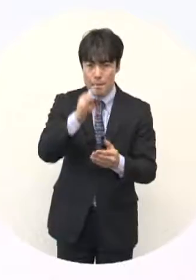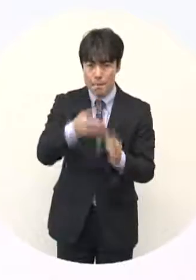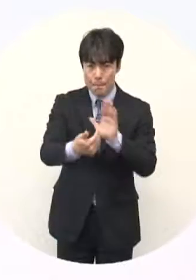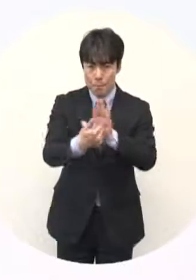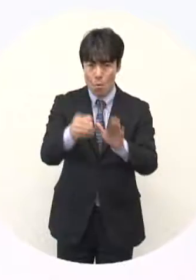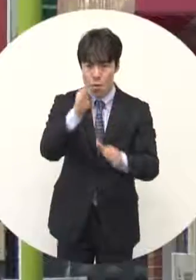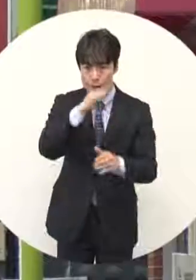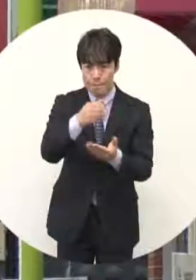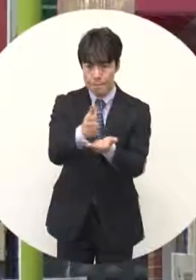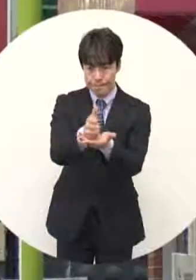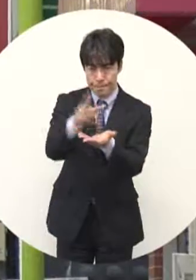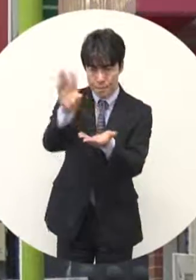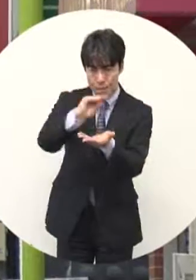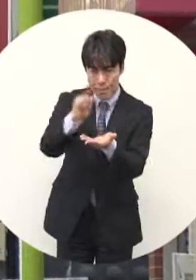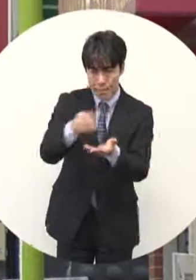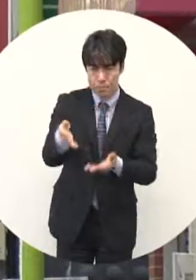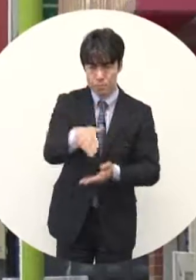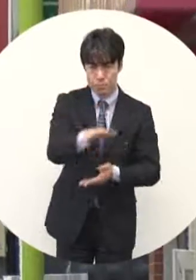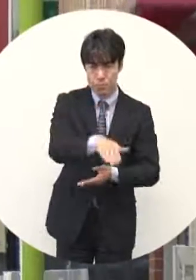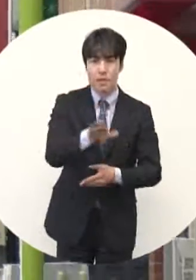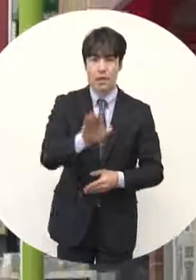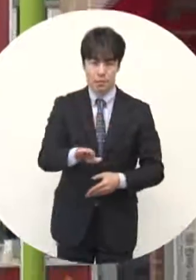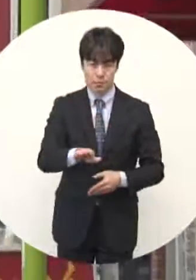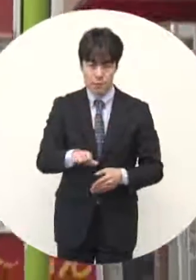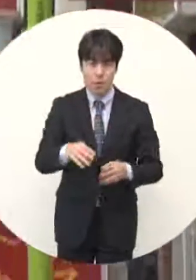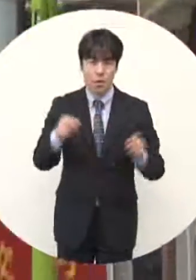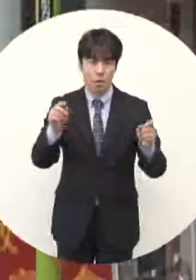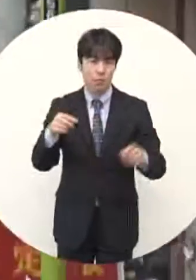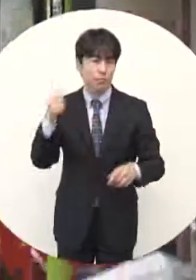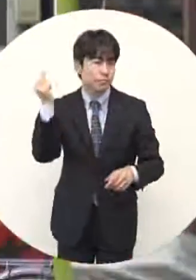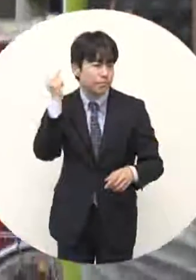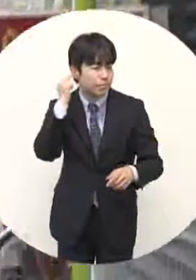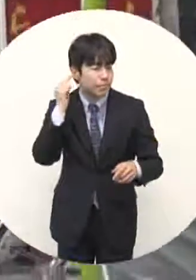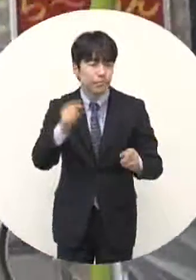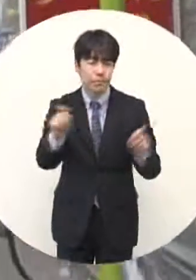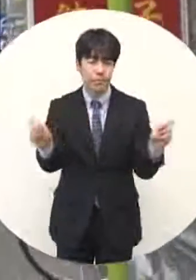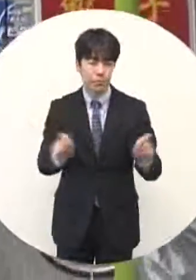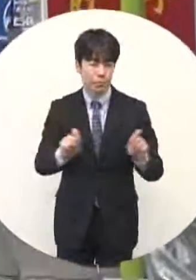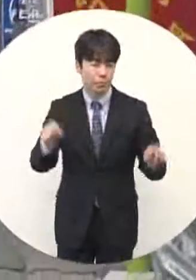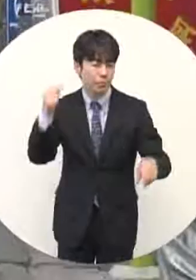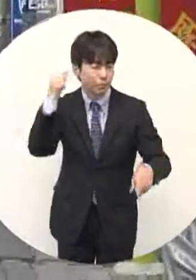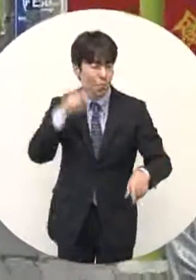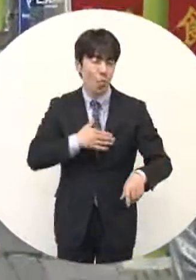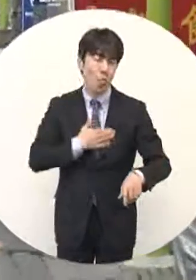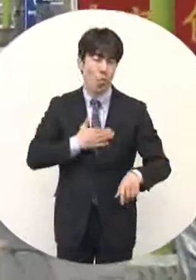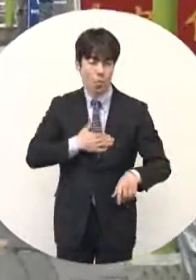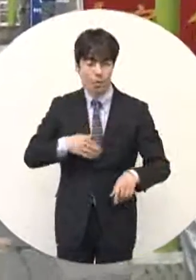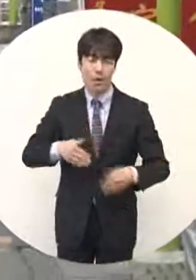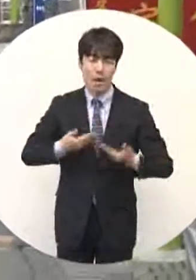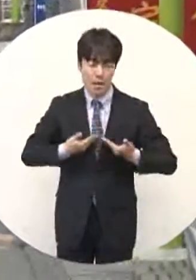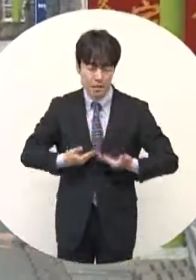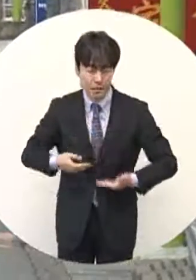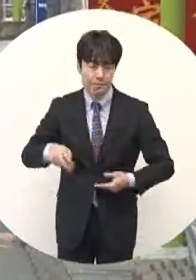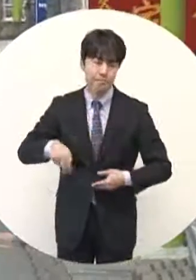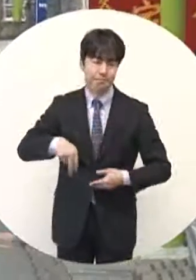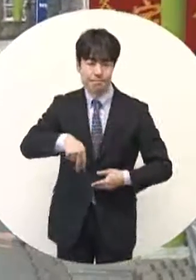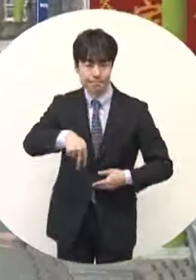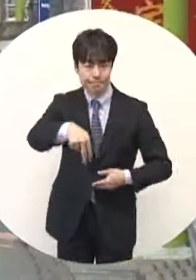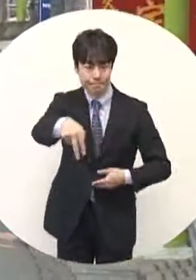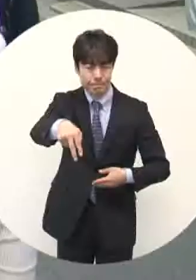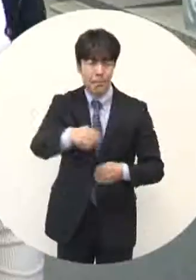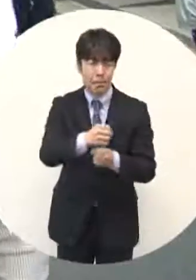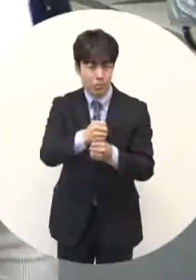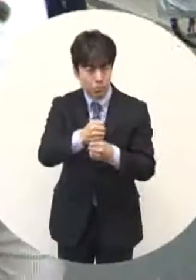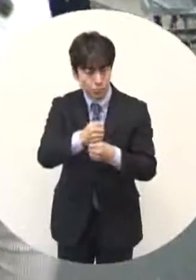理しています。また BGM を流すなどみんなが安心して気持ちよく通りを歩けるように工夫しています